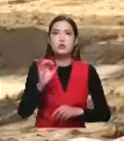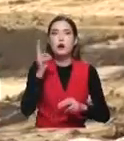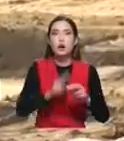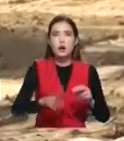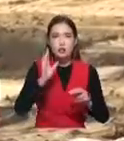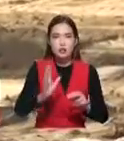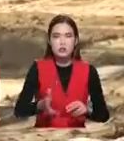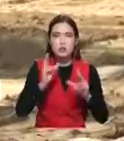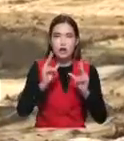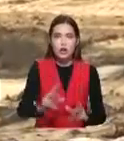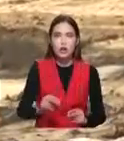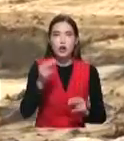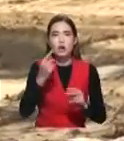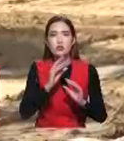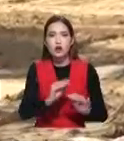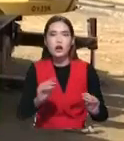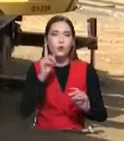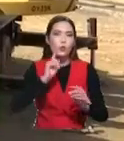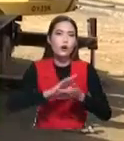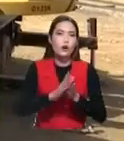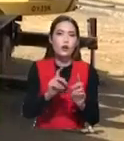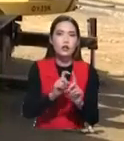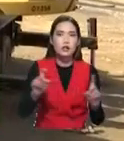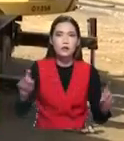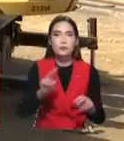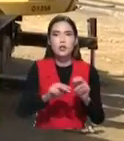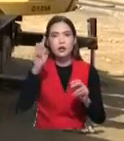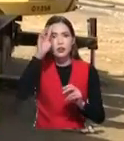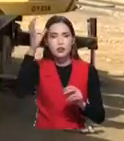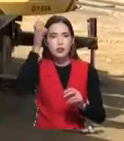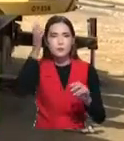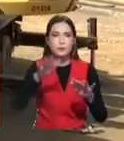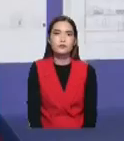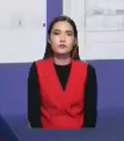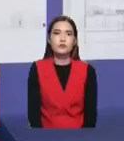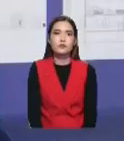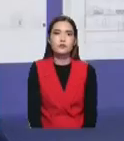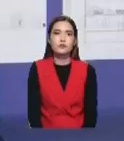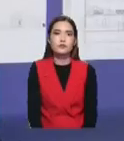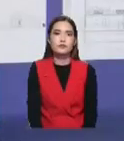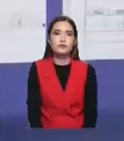сендірді мердігерлер. Бұл жайлы мектеп жобасы аясында салынып жатқан заманауи білім ордасы.